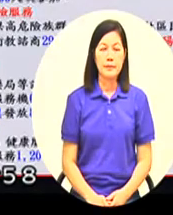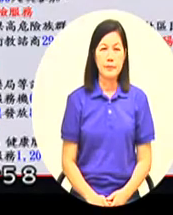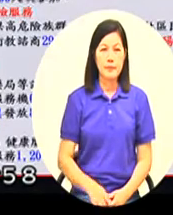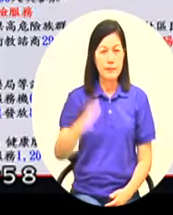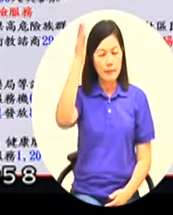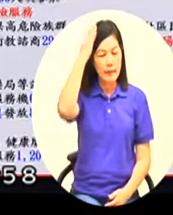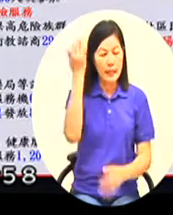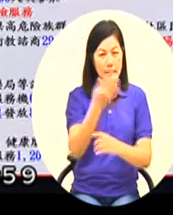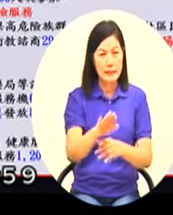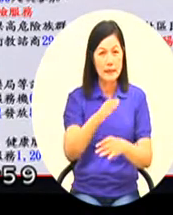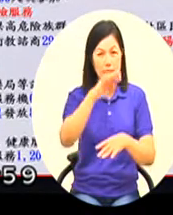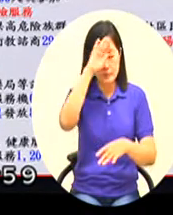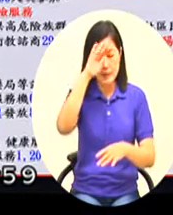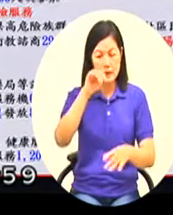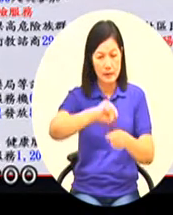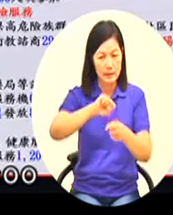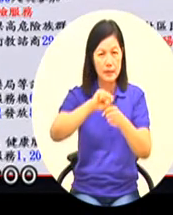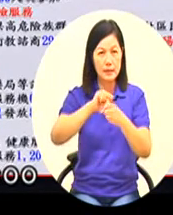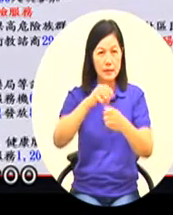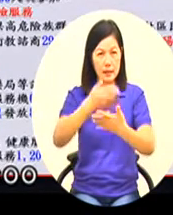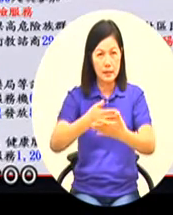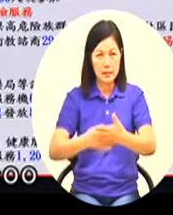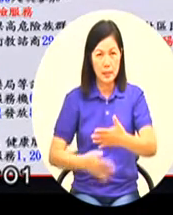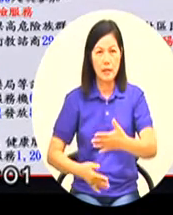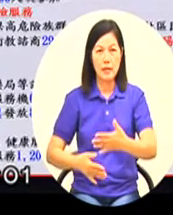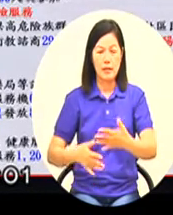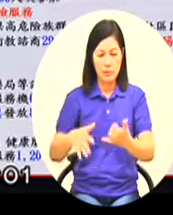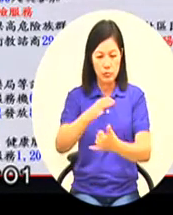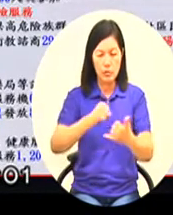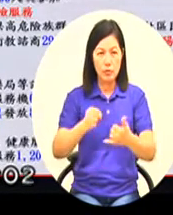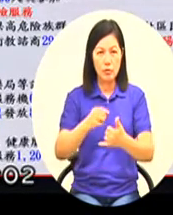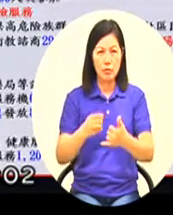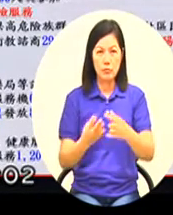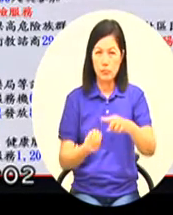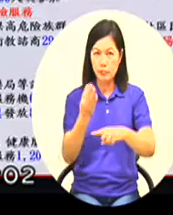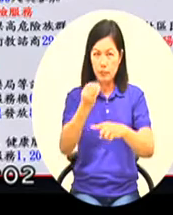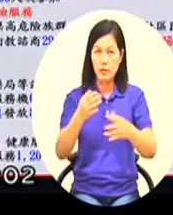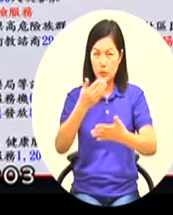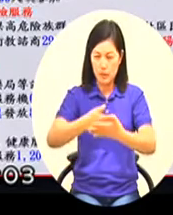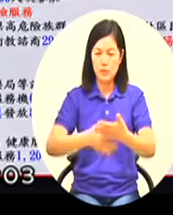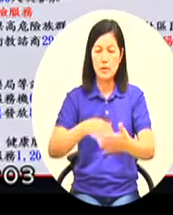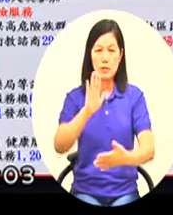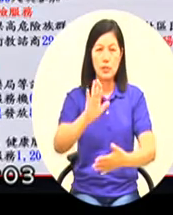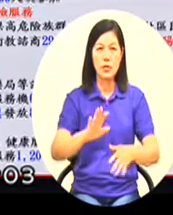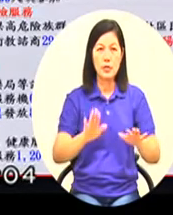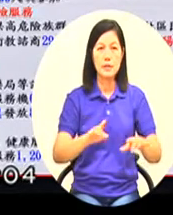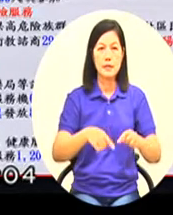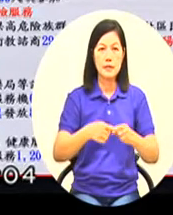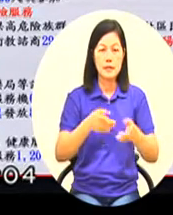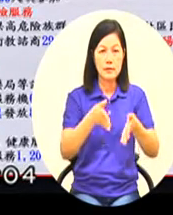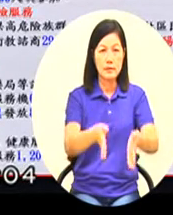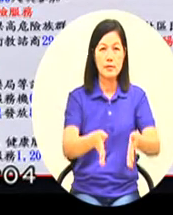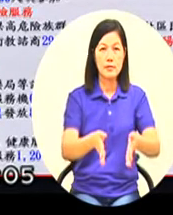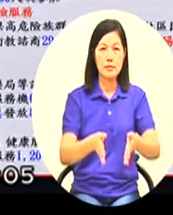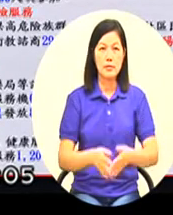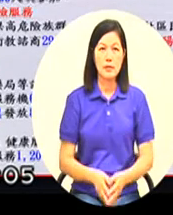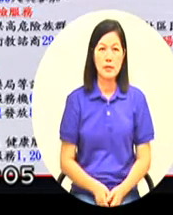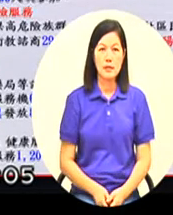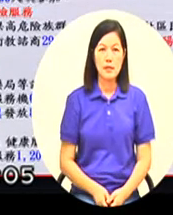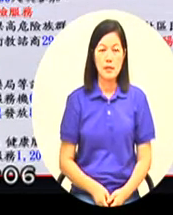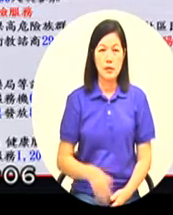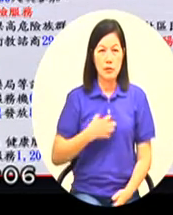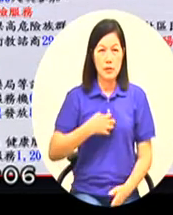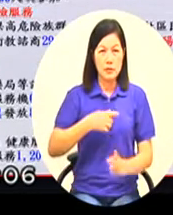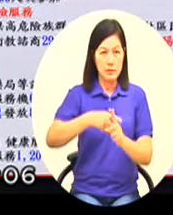治它的一个增加率都低于全国的一个平均。那我们目前在今年针对关于香港高危险族